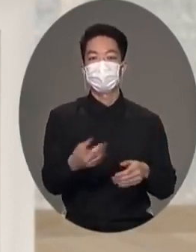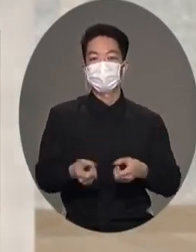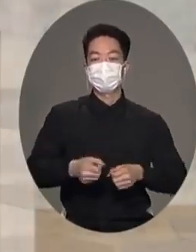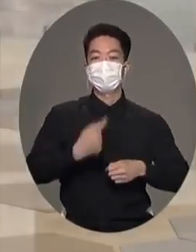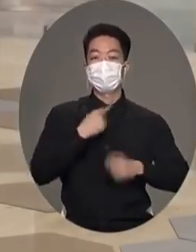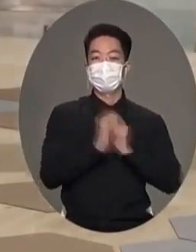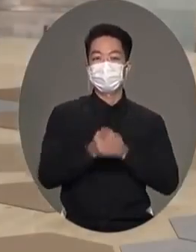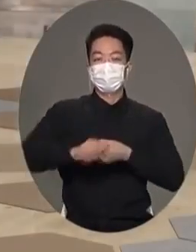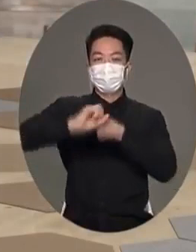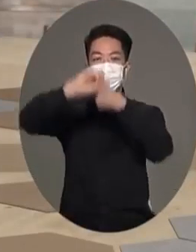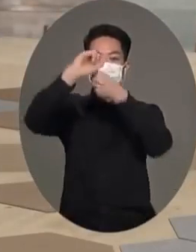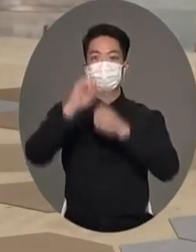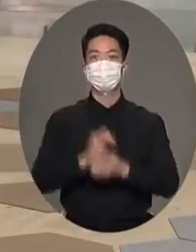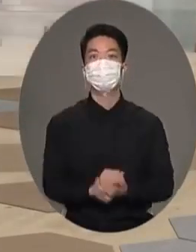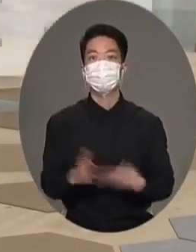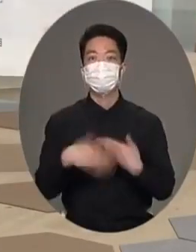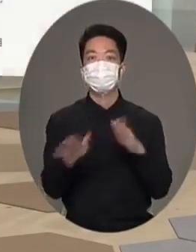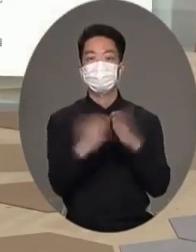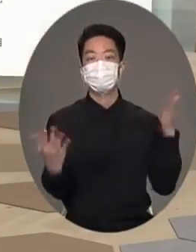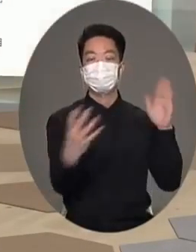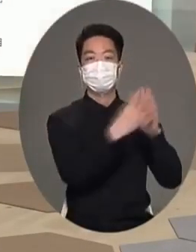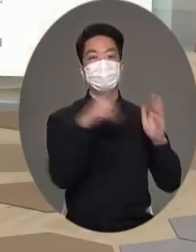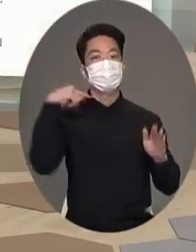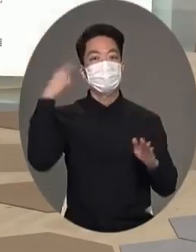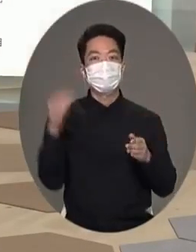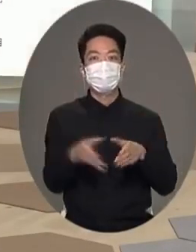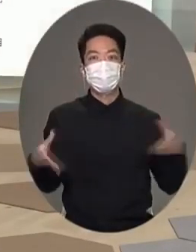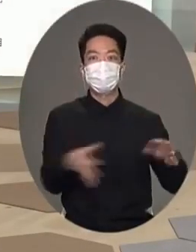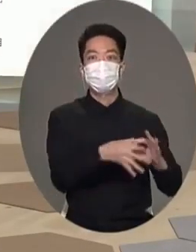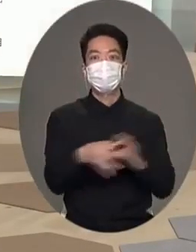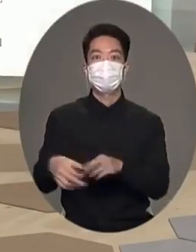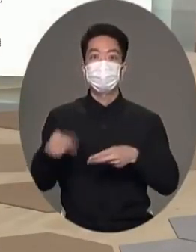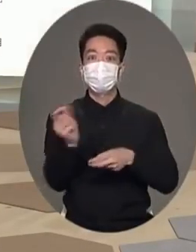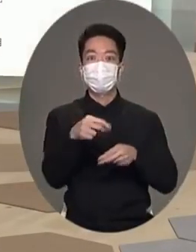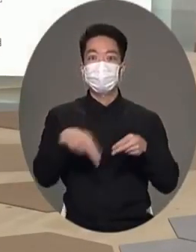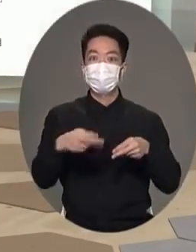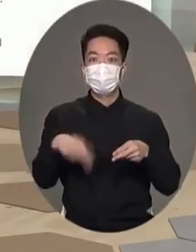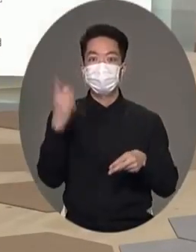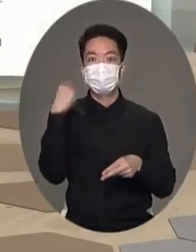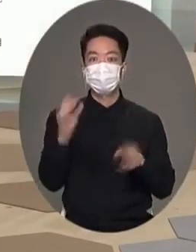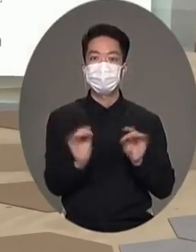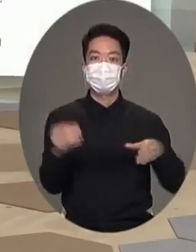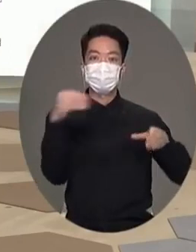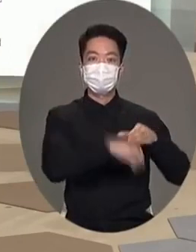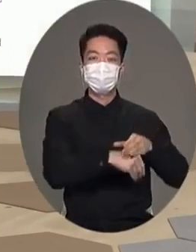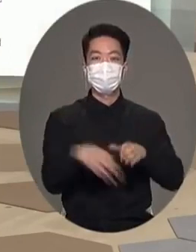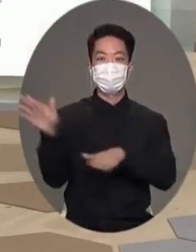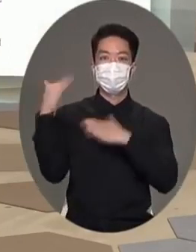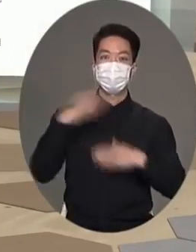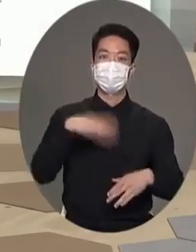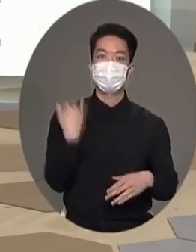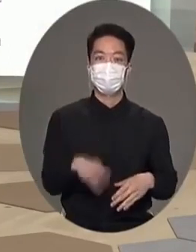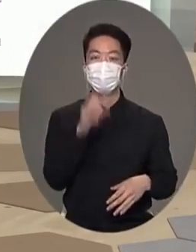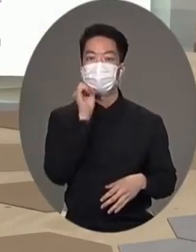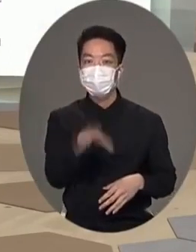啊！外國媒體就報道啦，美國一間大型嘅連鎖快餐店最近咧由於紙袋供應問題，